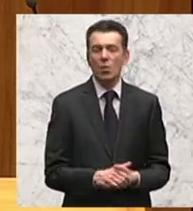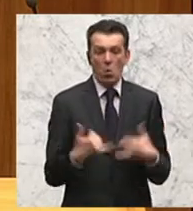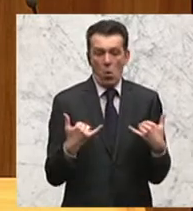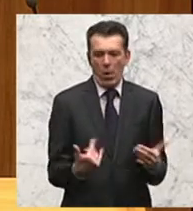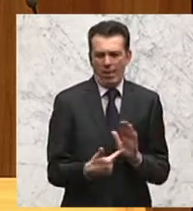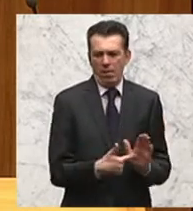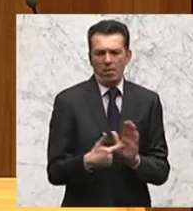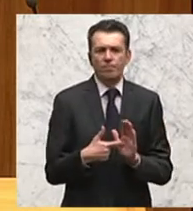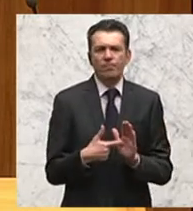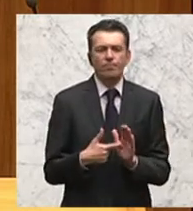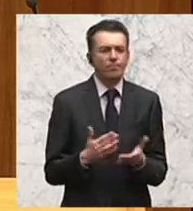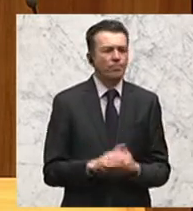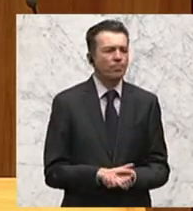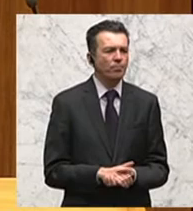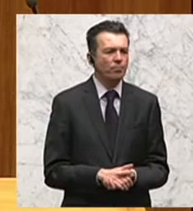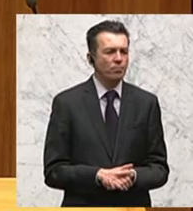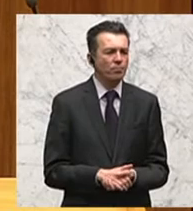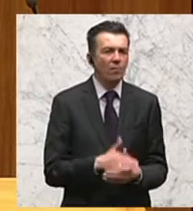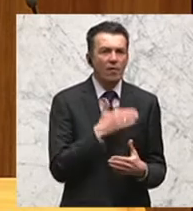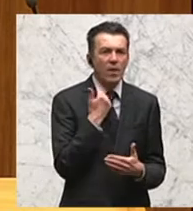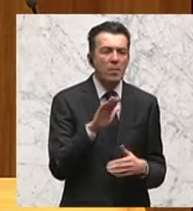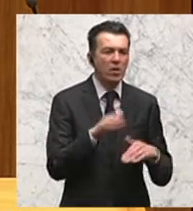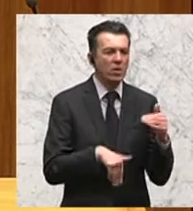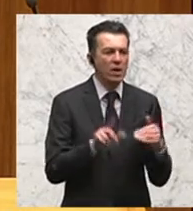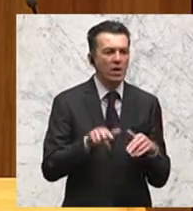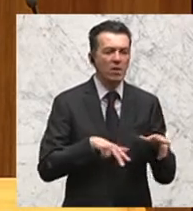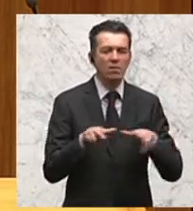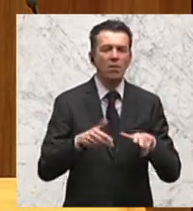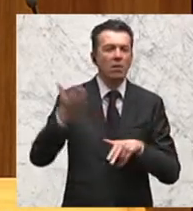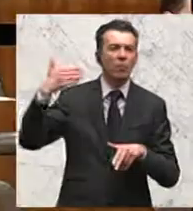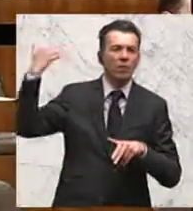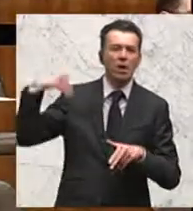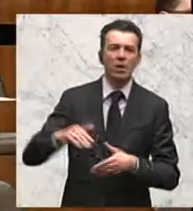darstellt, ist ja um Lichtjahre schlechter als die Regierungen der Vergangenheit.